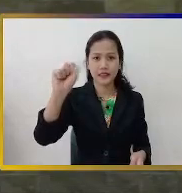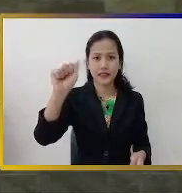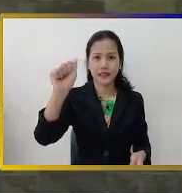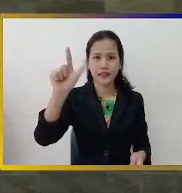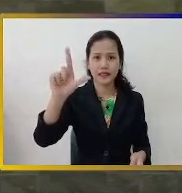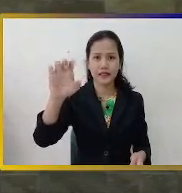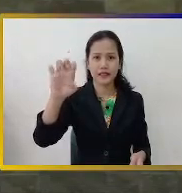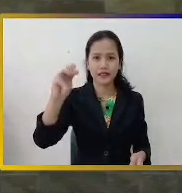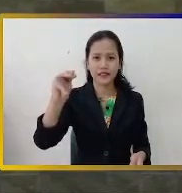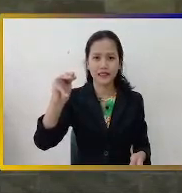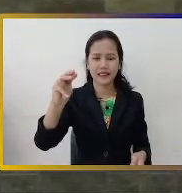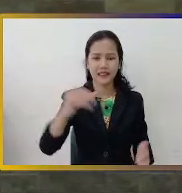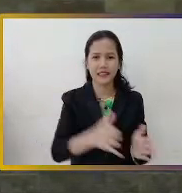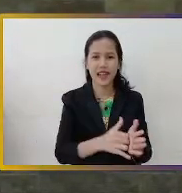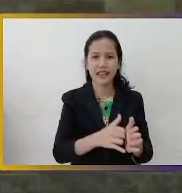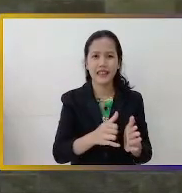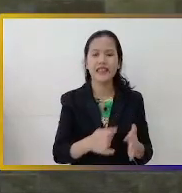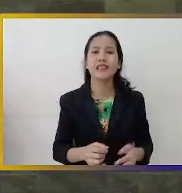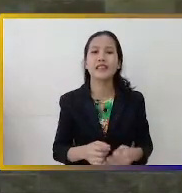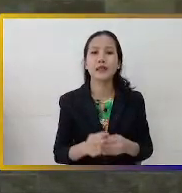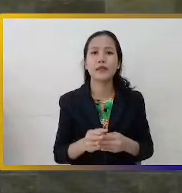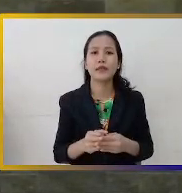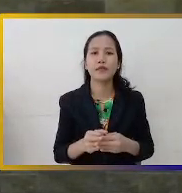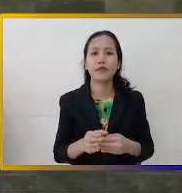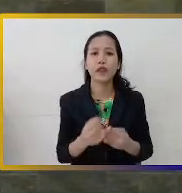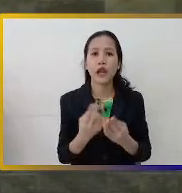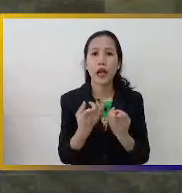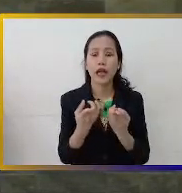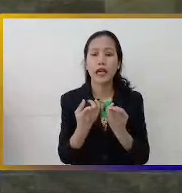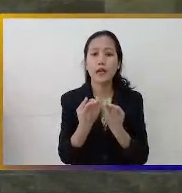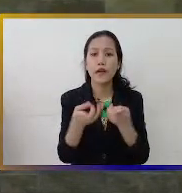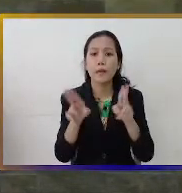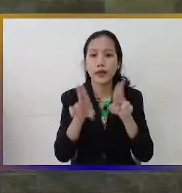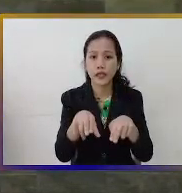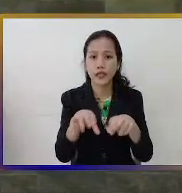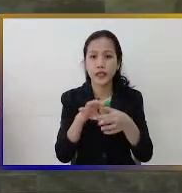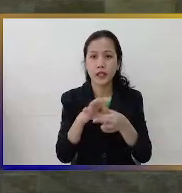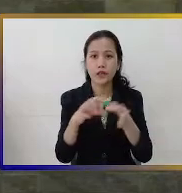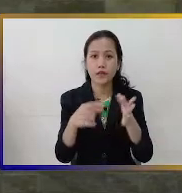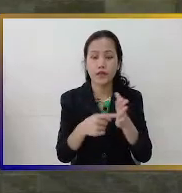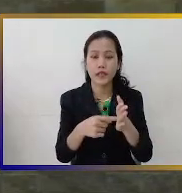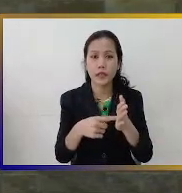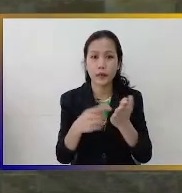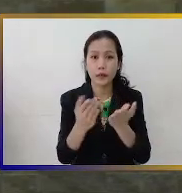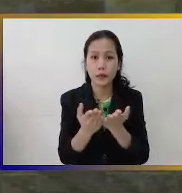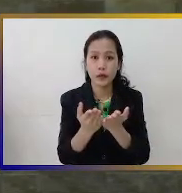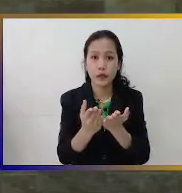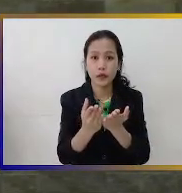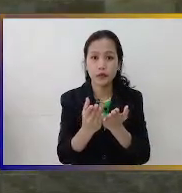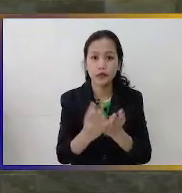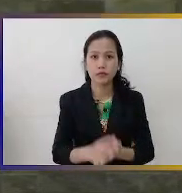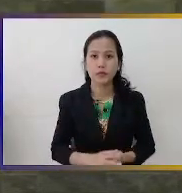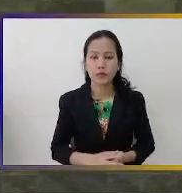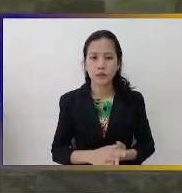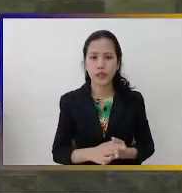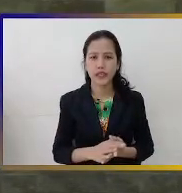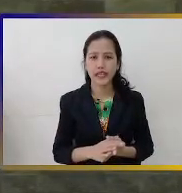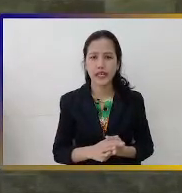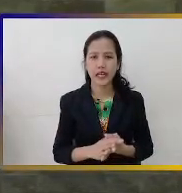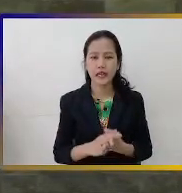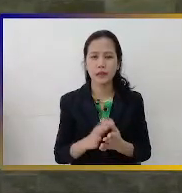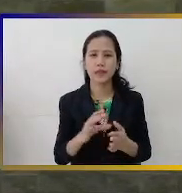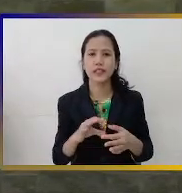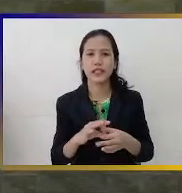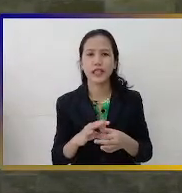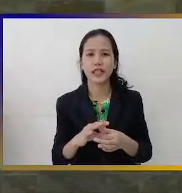setting of the book is all about political situation. Okay? Yan po ang setting po ng libro po ng Book of